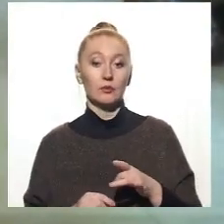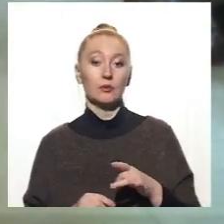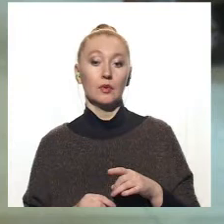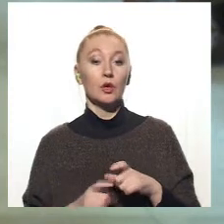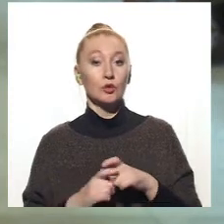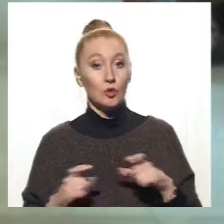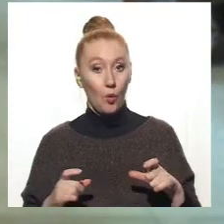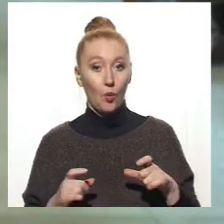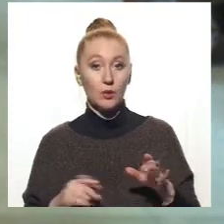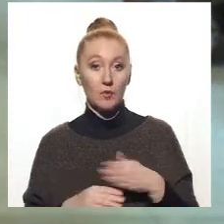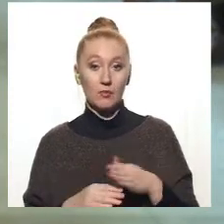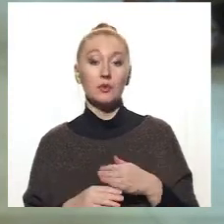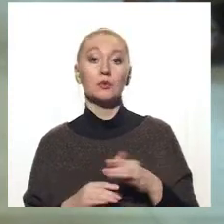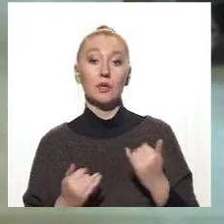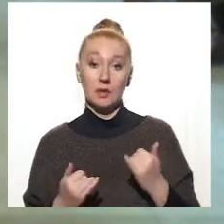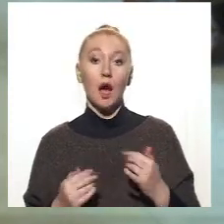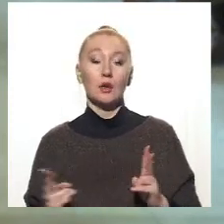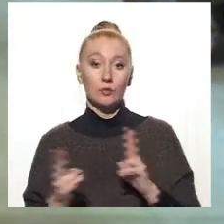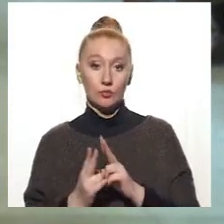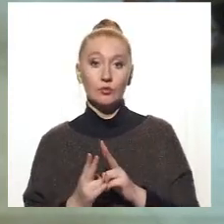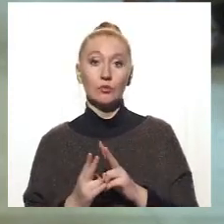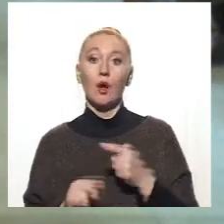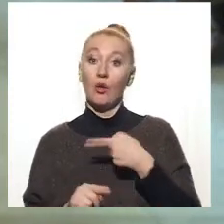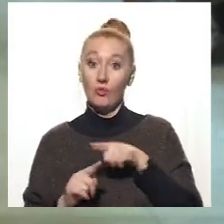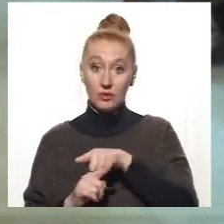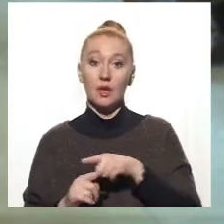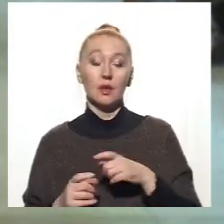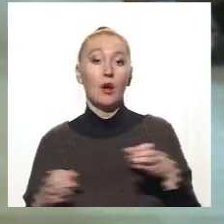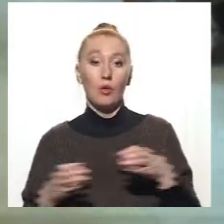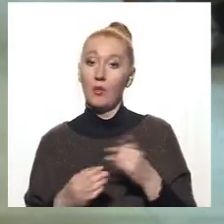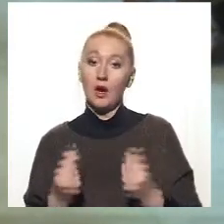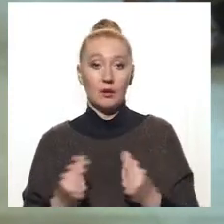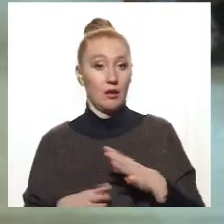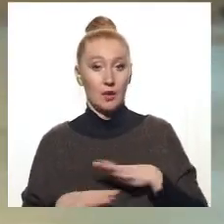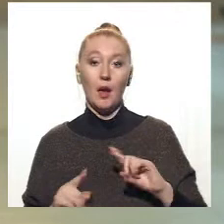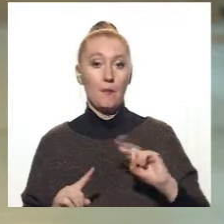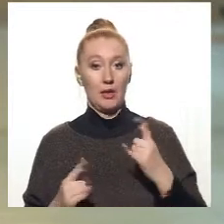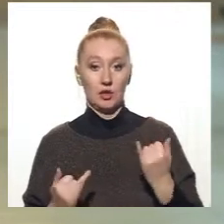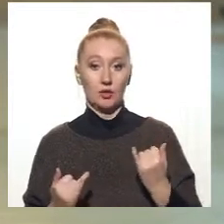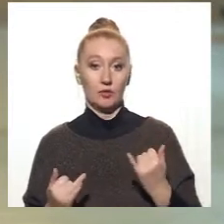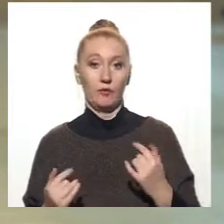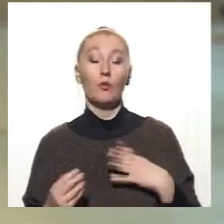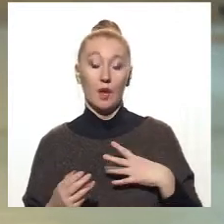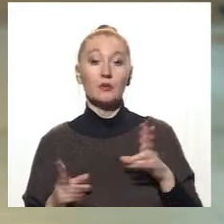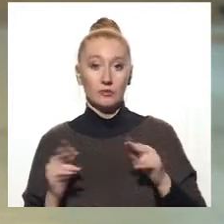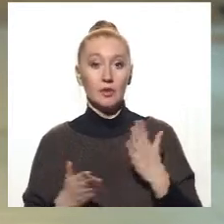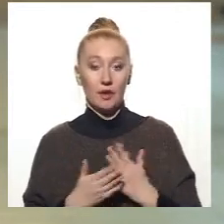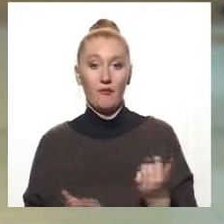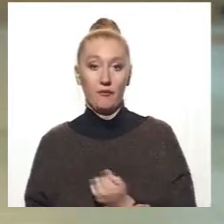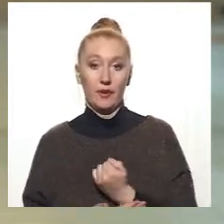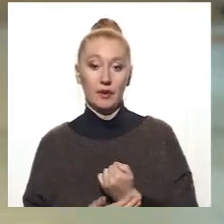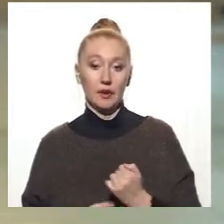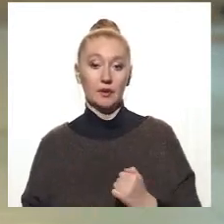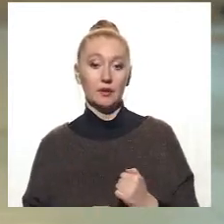між школами. Ну і зараз теж зустрілися, але з цією командою ми ще не грали сьогодні, тільки перший раз. У нас ще є шанс виграти.